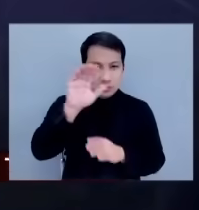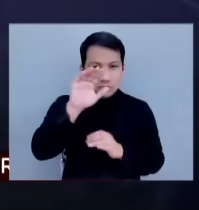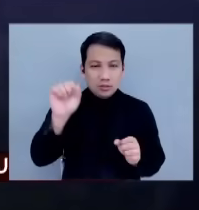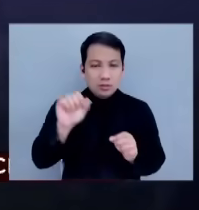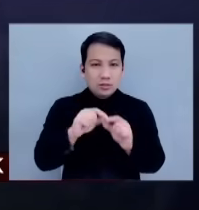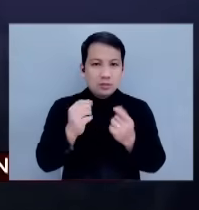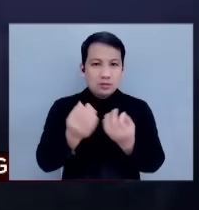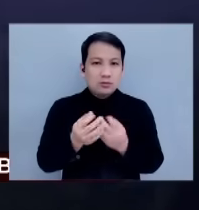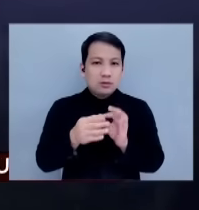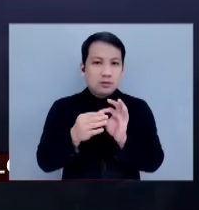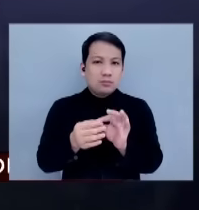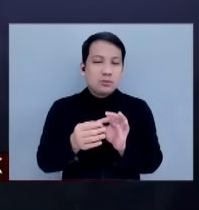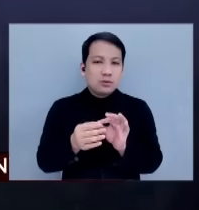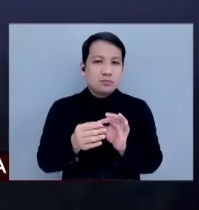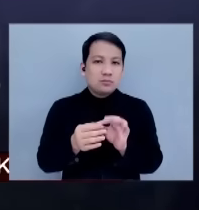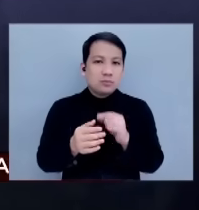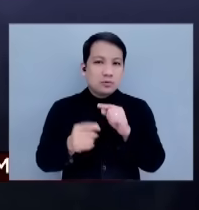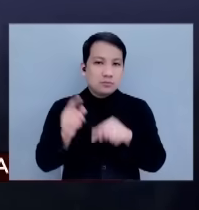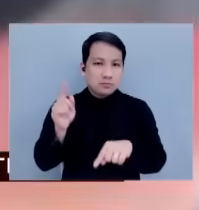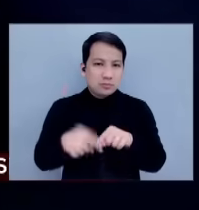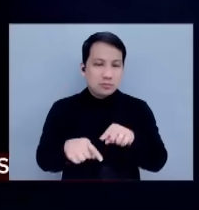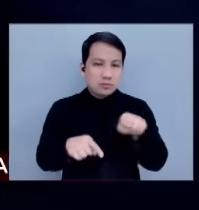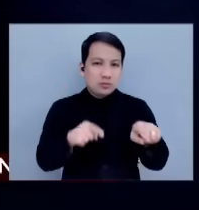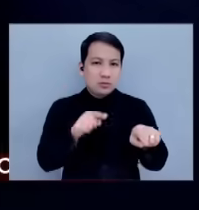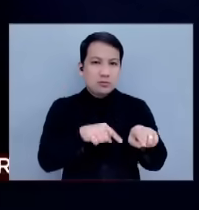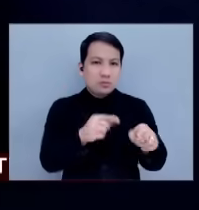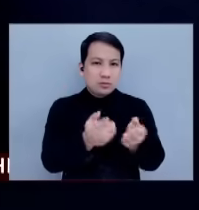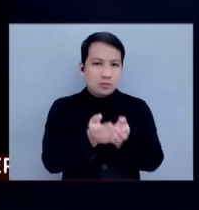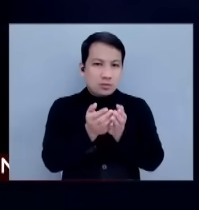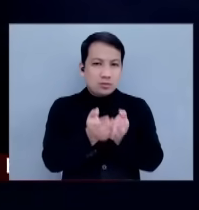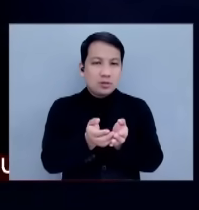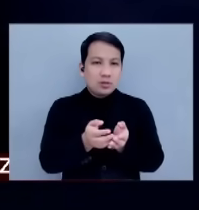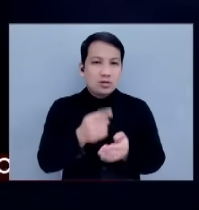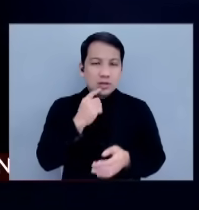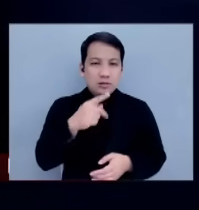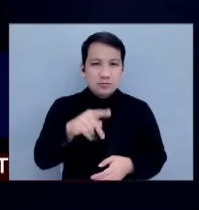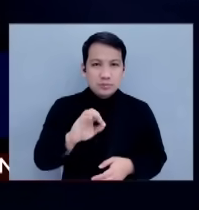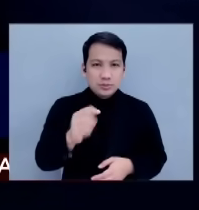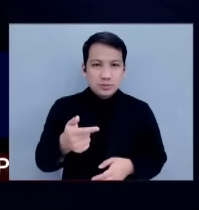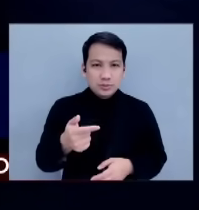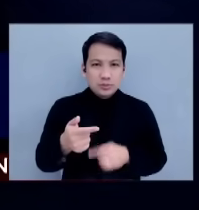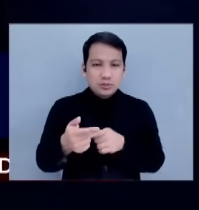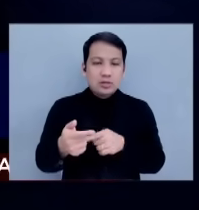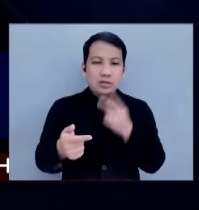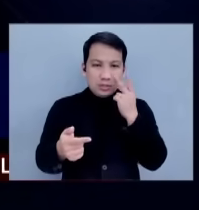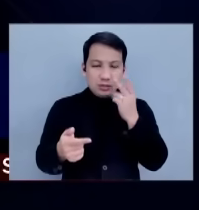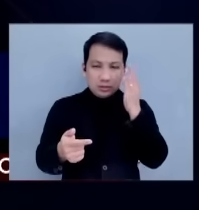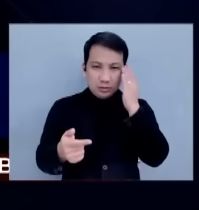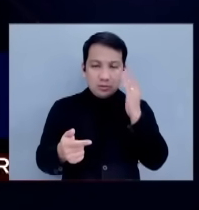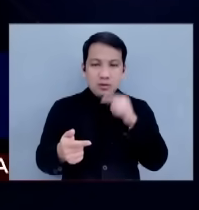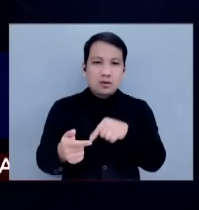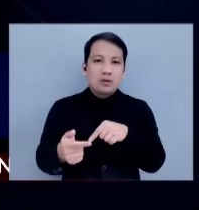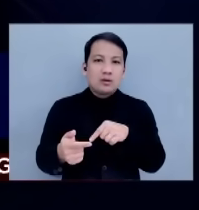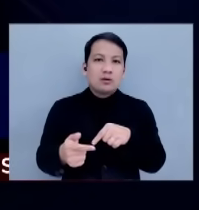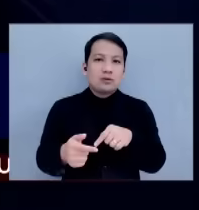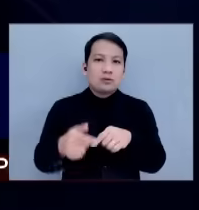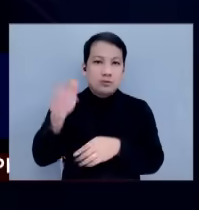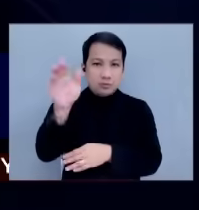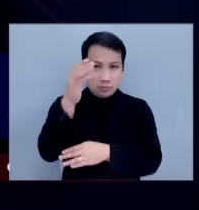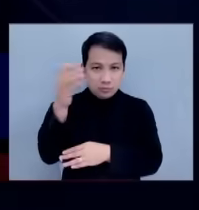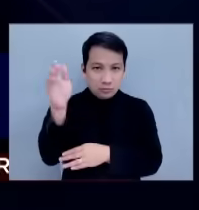sa mga mangingisda na matunton ang barko. Sabi ng PCG, natunton na nila ang vessel na may watawat daw ng